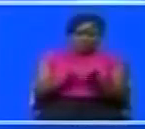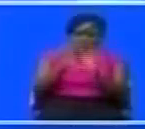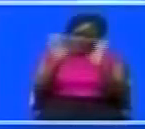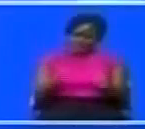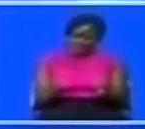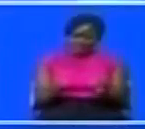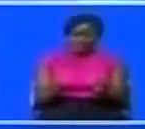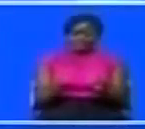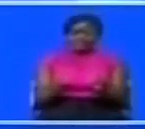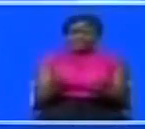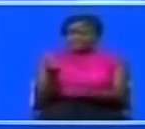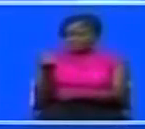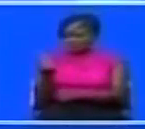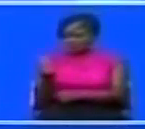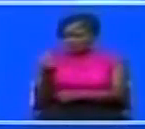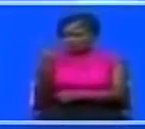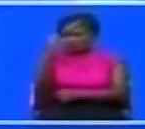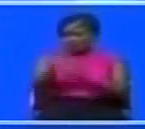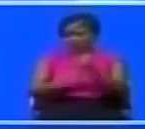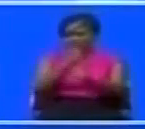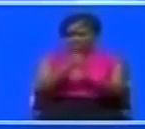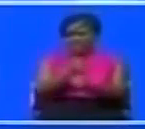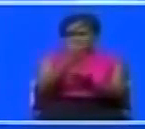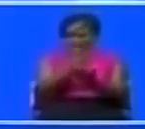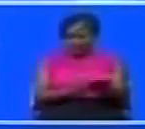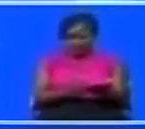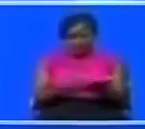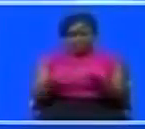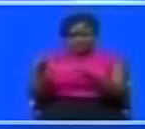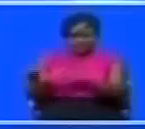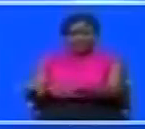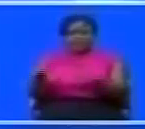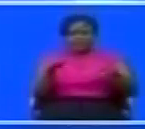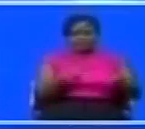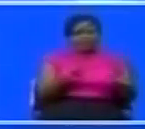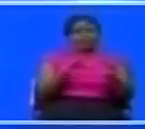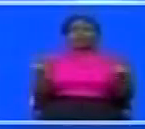The last 2.5 years we've been struggling on our own, and I want to really